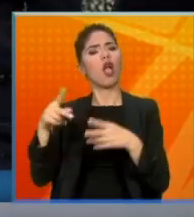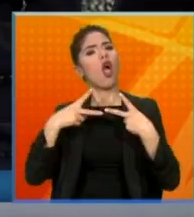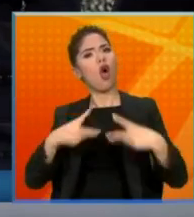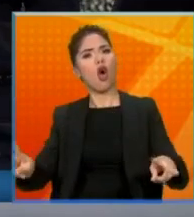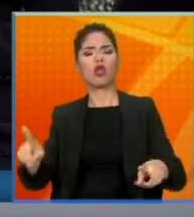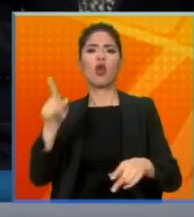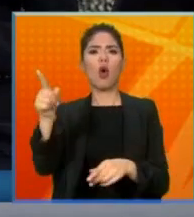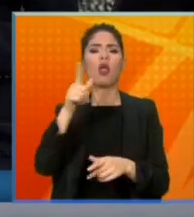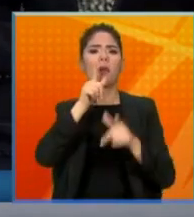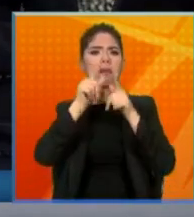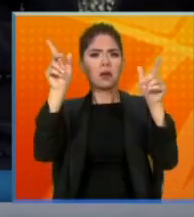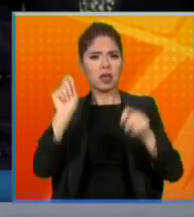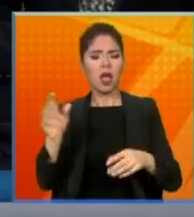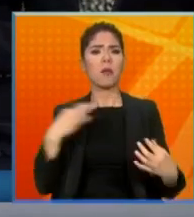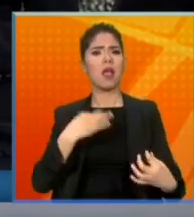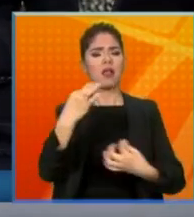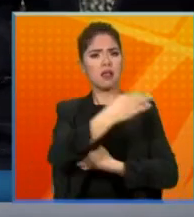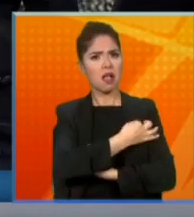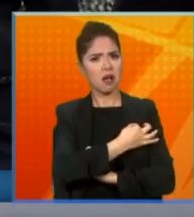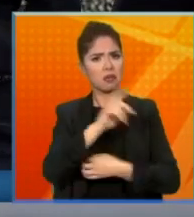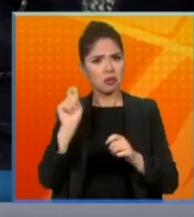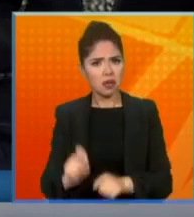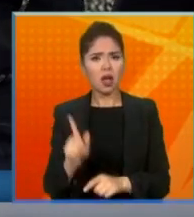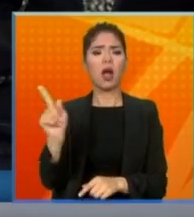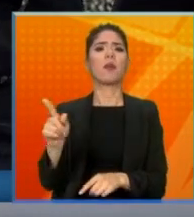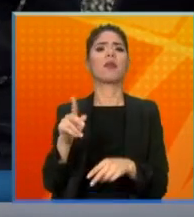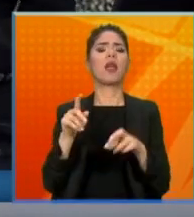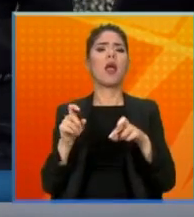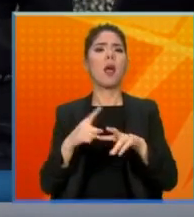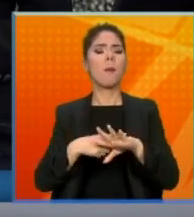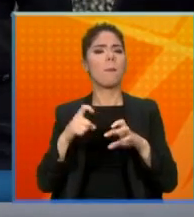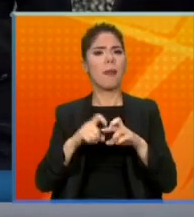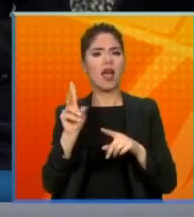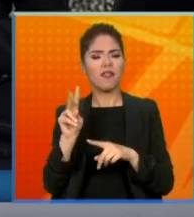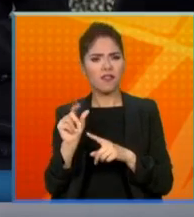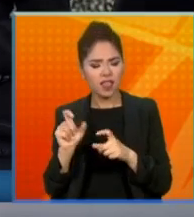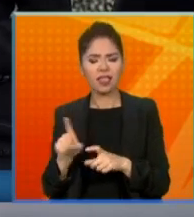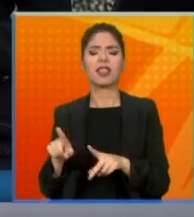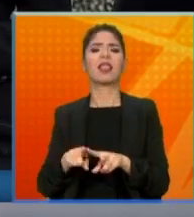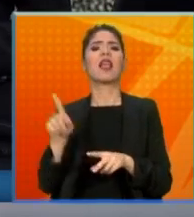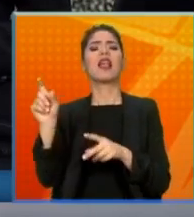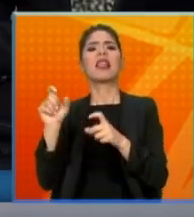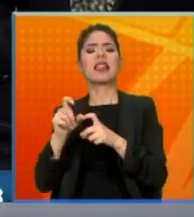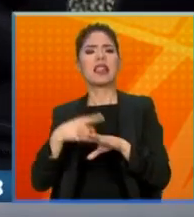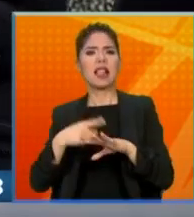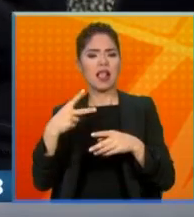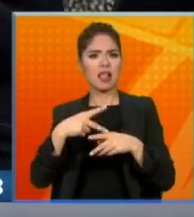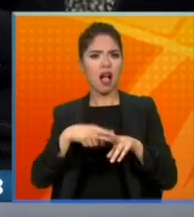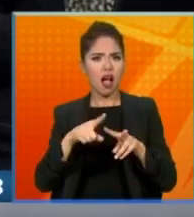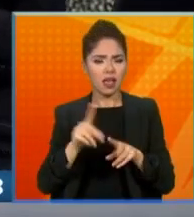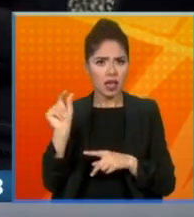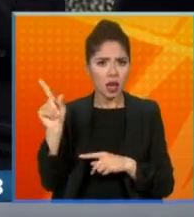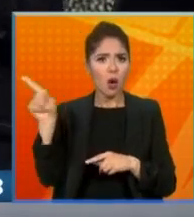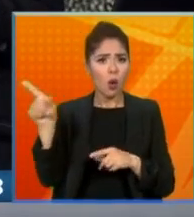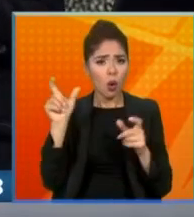için saygı duruşuna geçildi. Eş başkanlar Pervin Buldan ve Sezai Temelli de oradaydı. Buldan'ın dün CHP'ye yaptığı artık